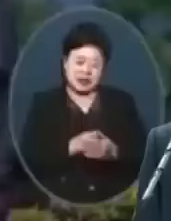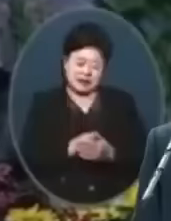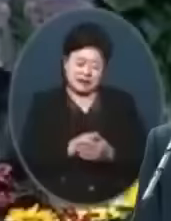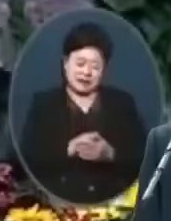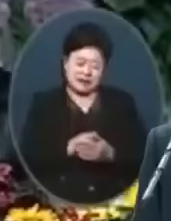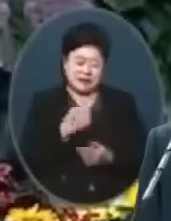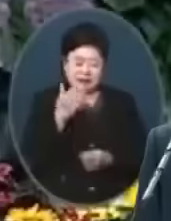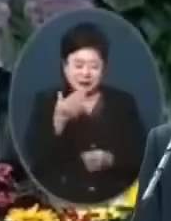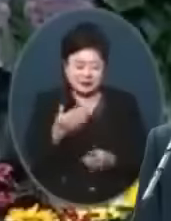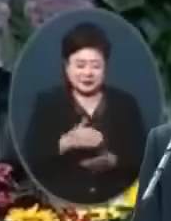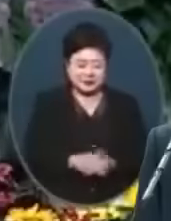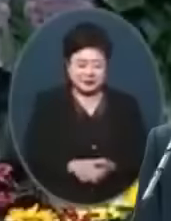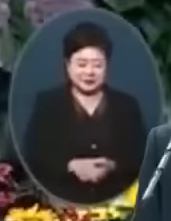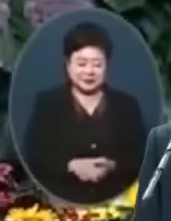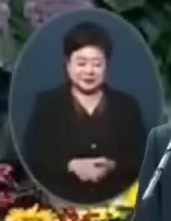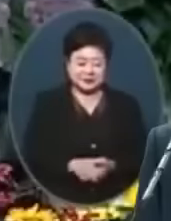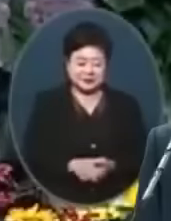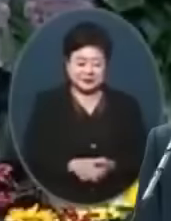그러므로